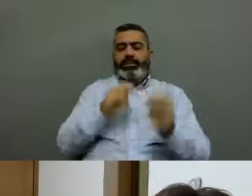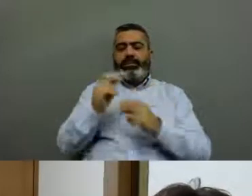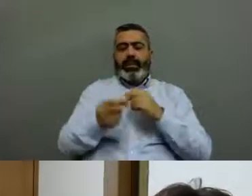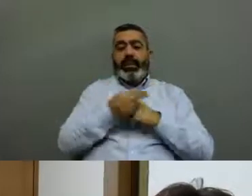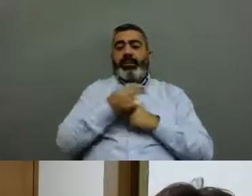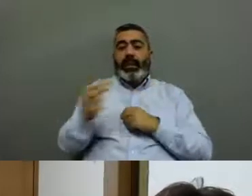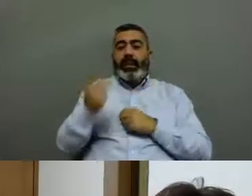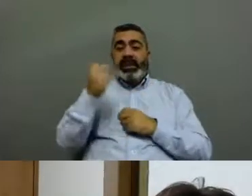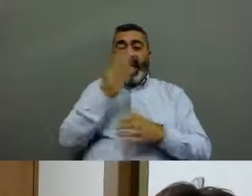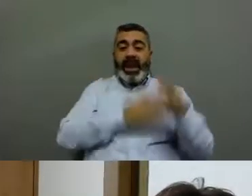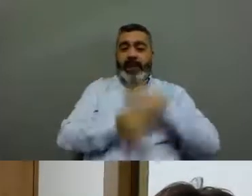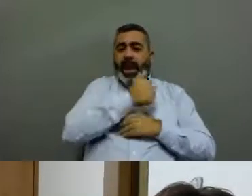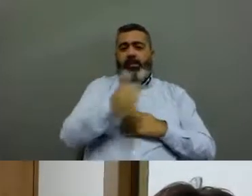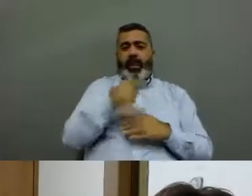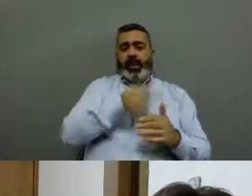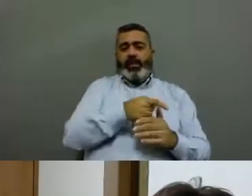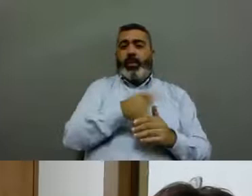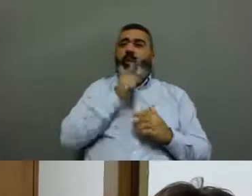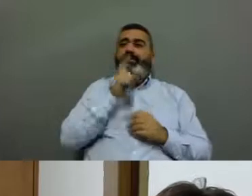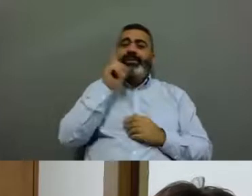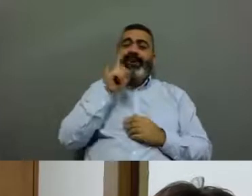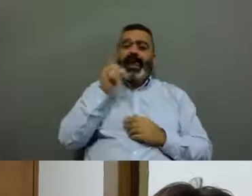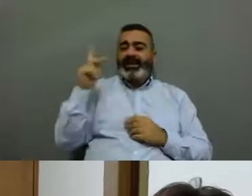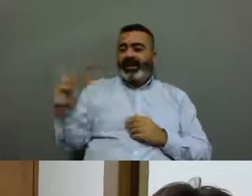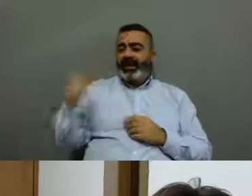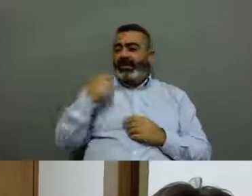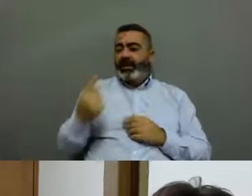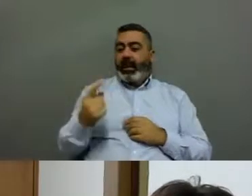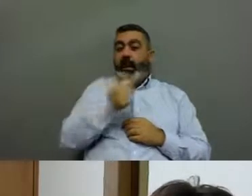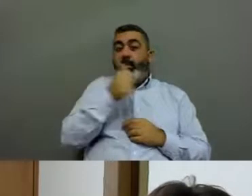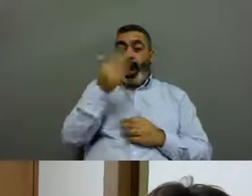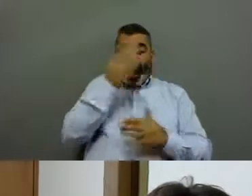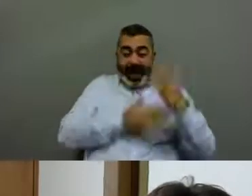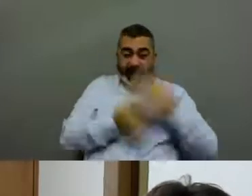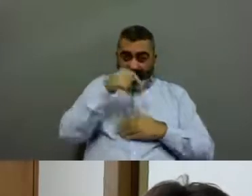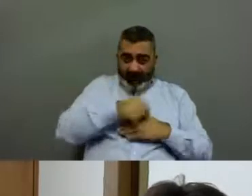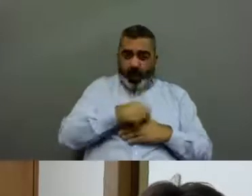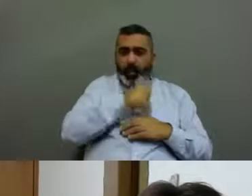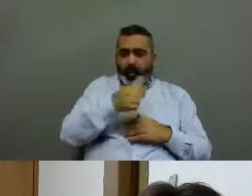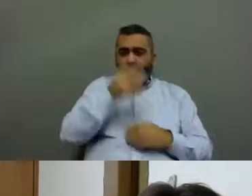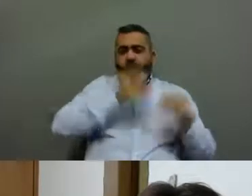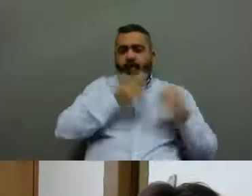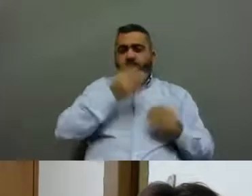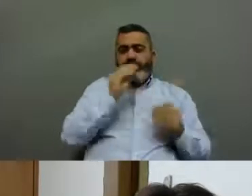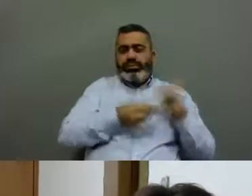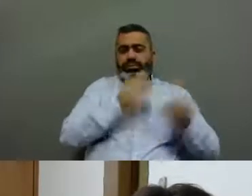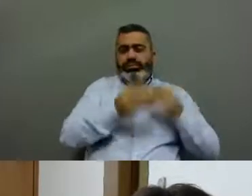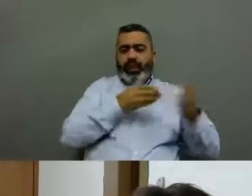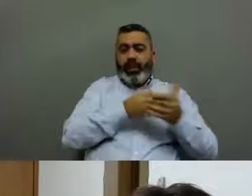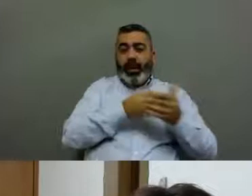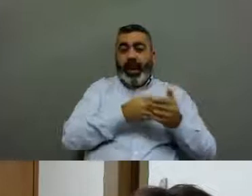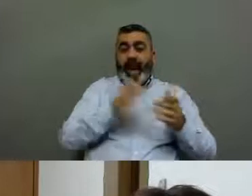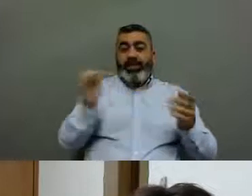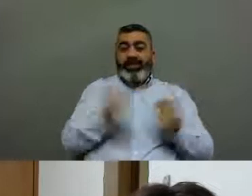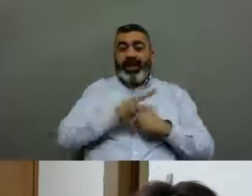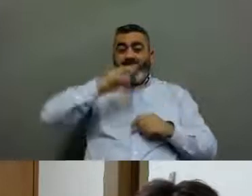ένα χαρακτηριστικό, αυτό που είπε και η κυρία Κατσιγιάννη, της αναπηρίας, πόσο δε μάλλον γι' αυτό, και όταν μίλησα για πολλαπλές